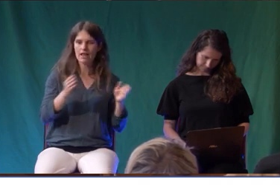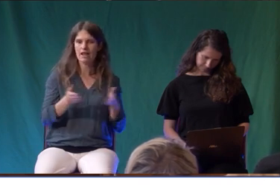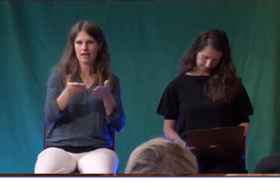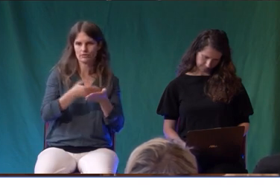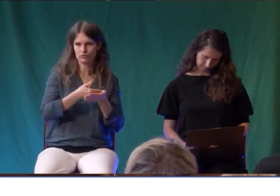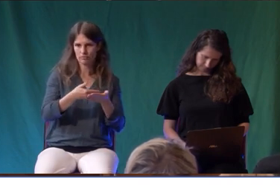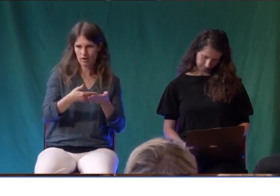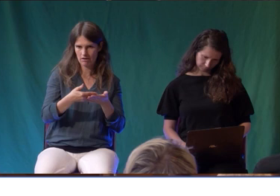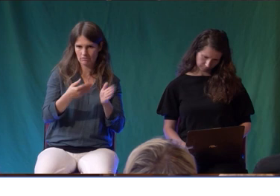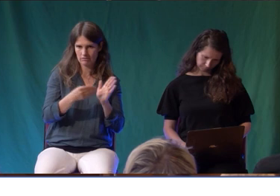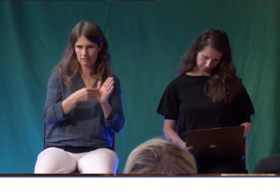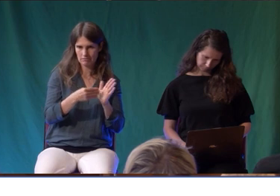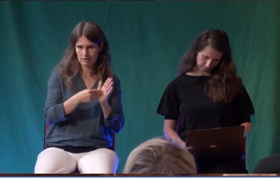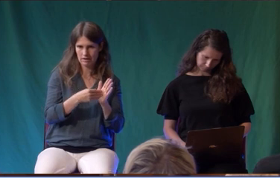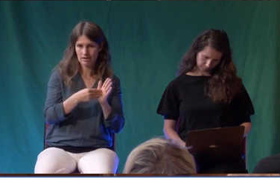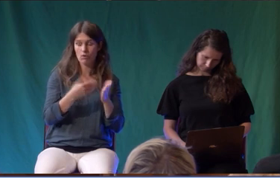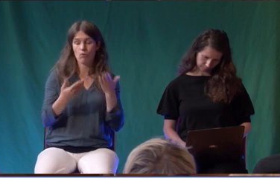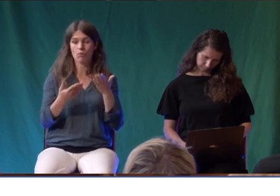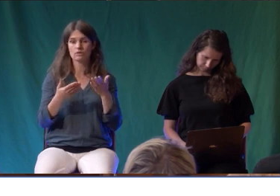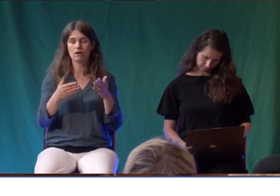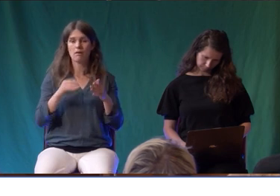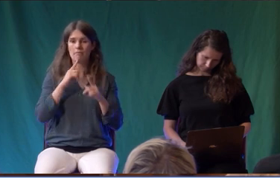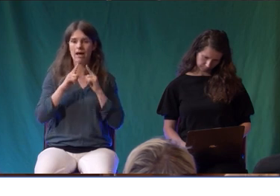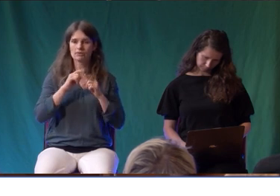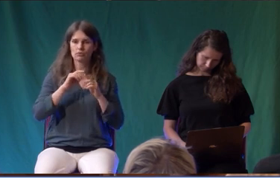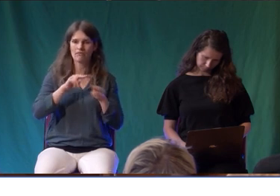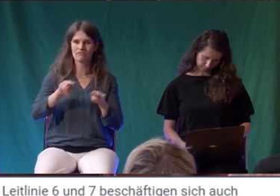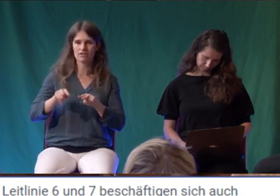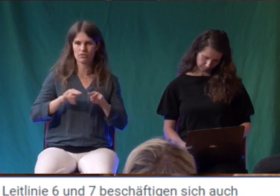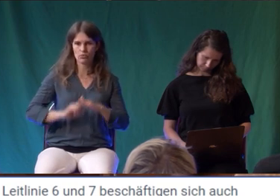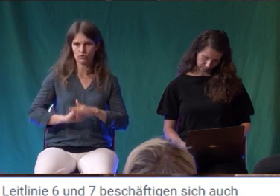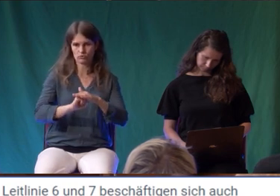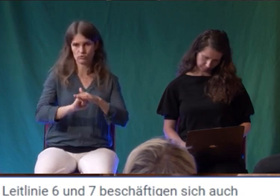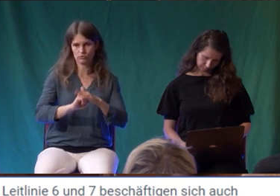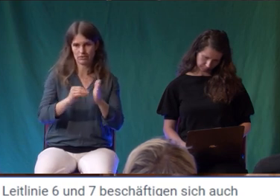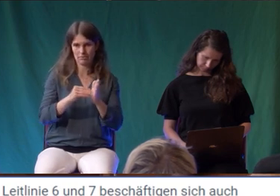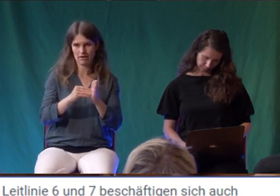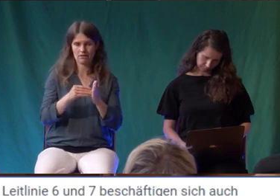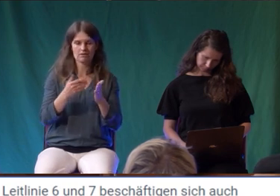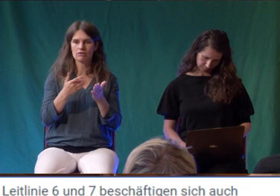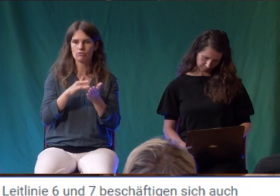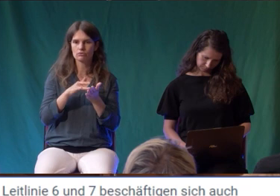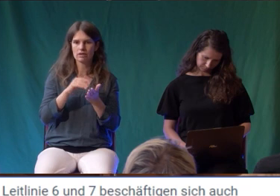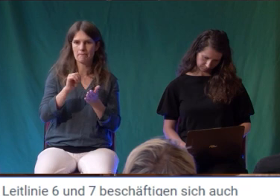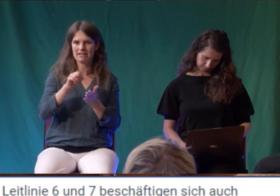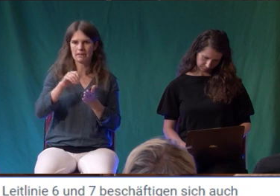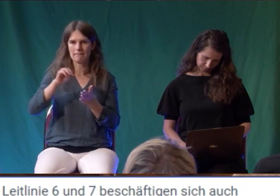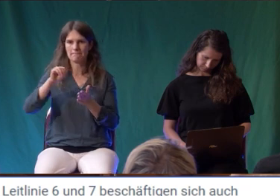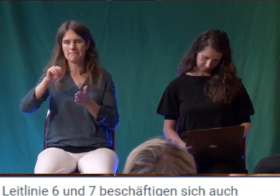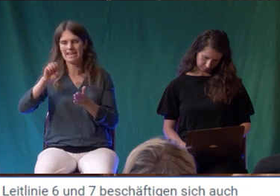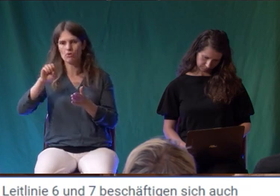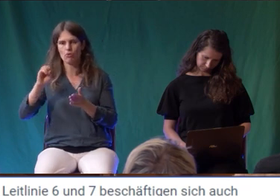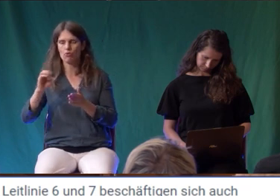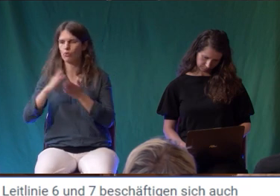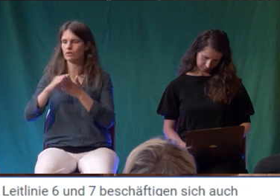natürlich Video gestützte Beratung war eine Erkenntnis des Projekts das also z.B Martin Meo oder Video hometraining wird